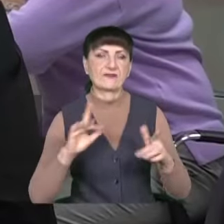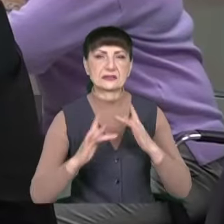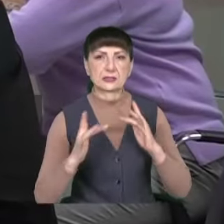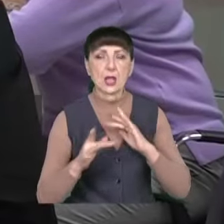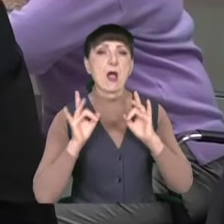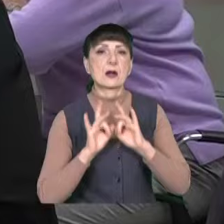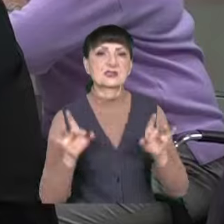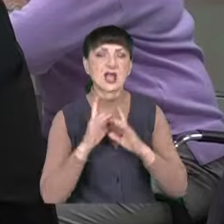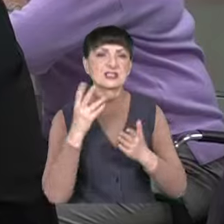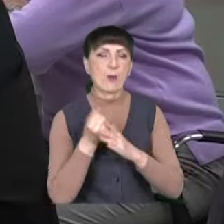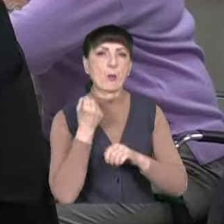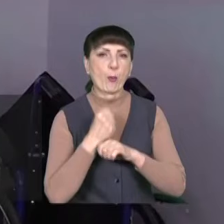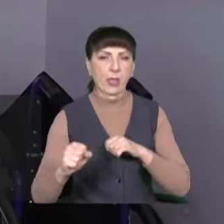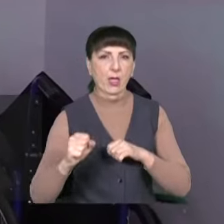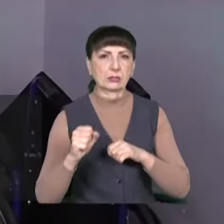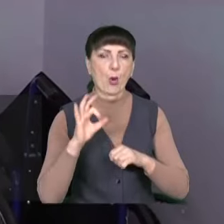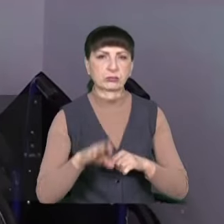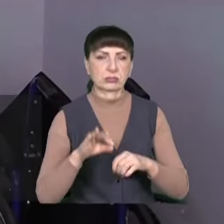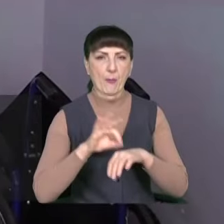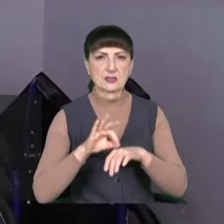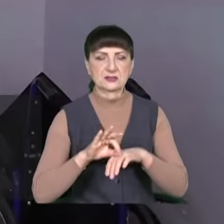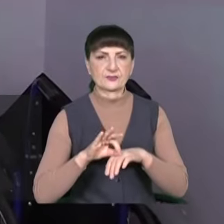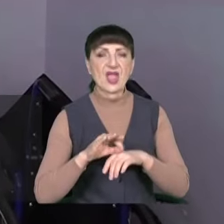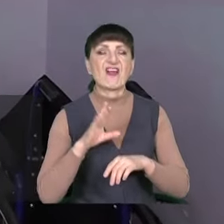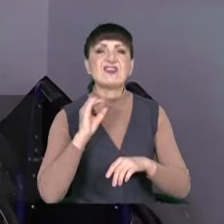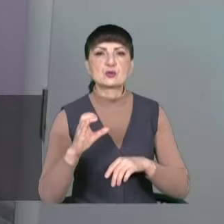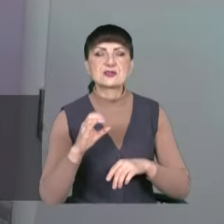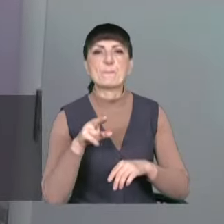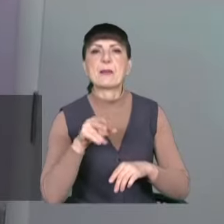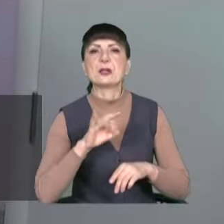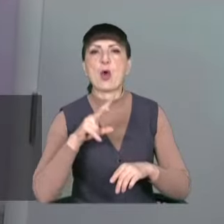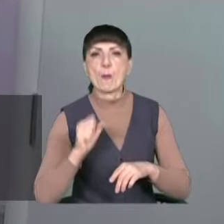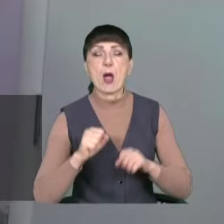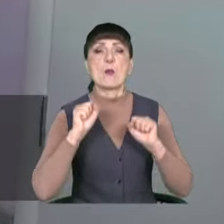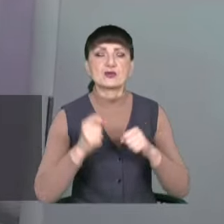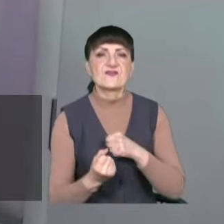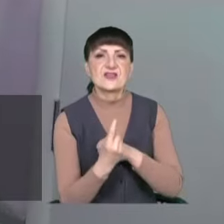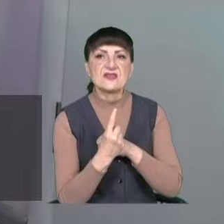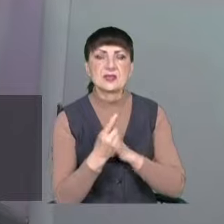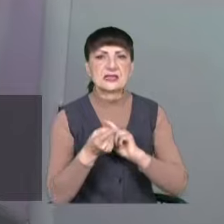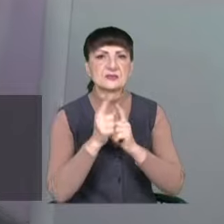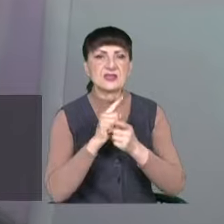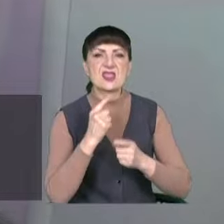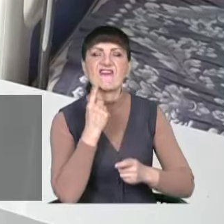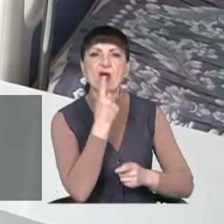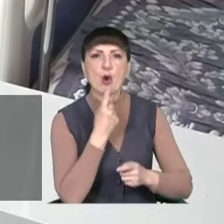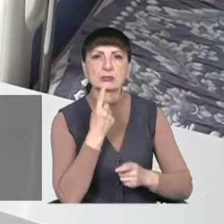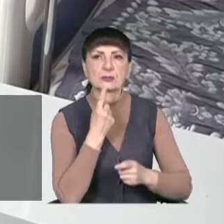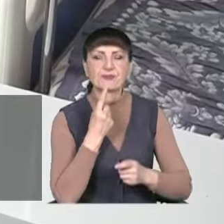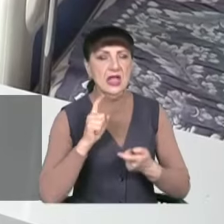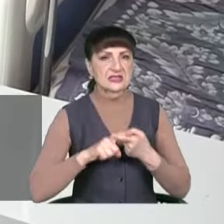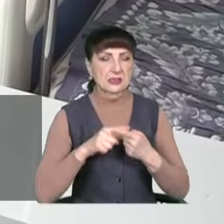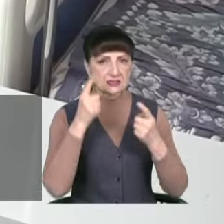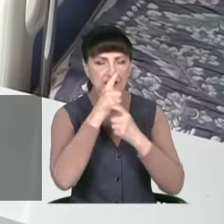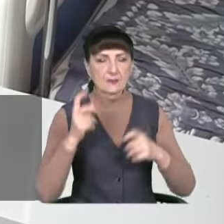рассказывая о своей победе над страшной болезнью. По словам врачей, вирус папилломы человека можно выявить по изменению в ротовой полости. Согласно